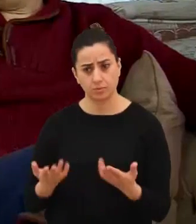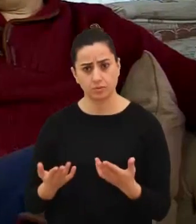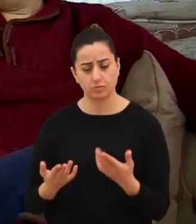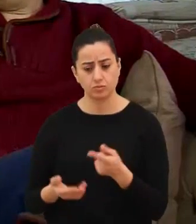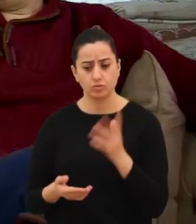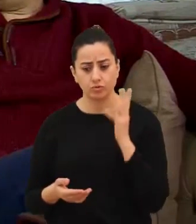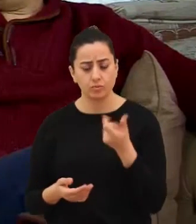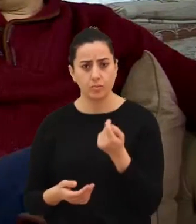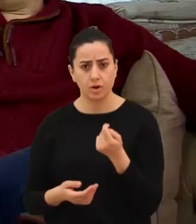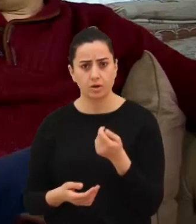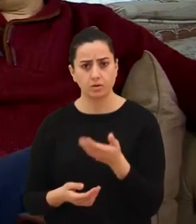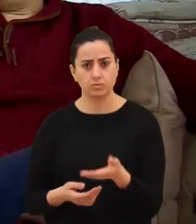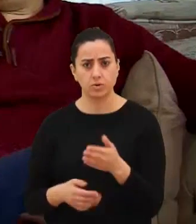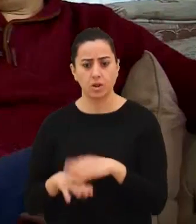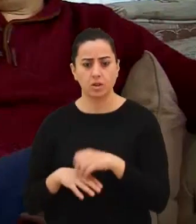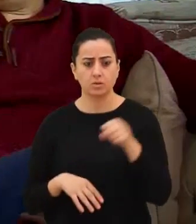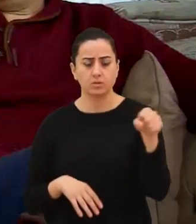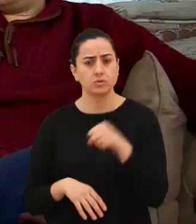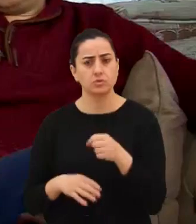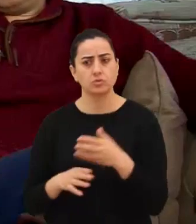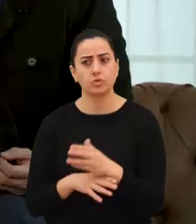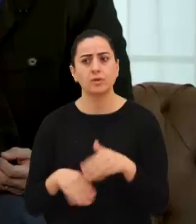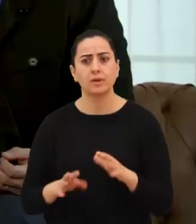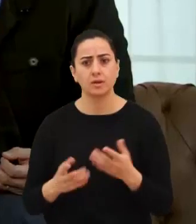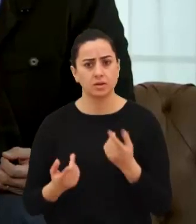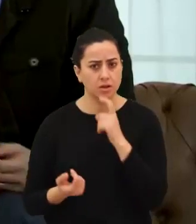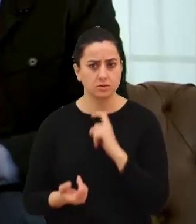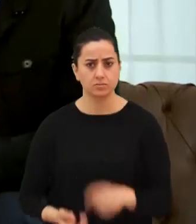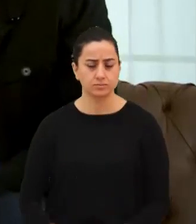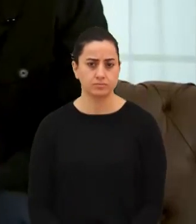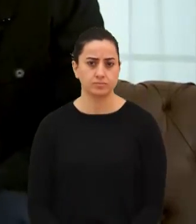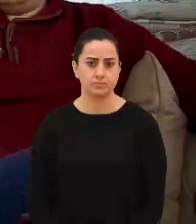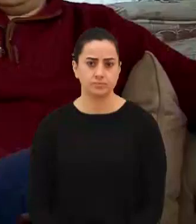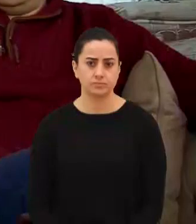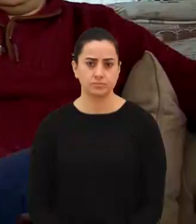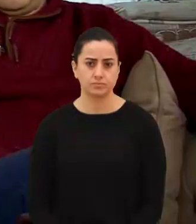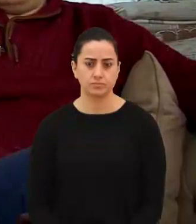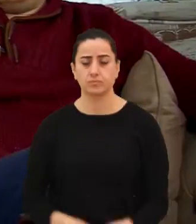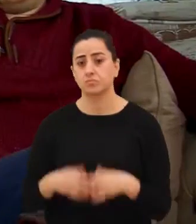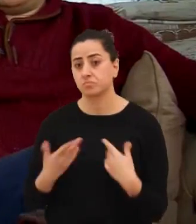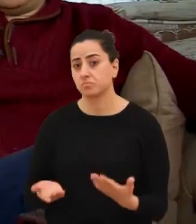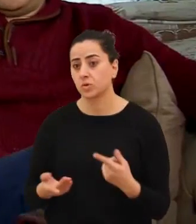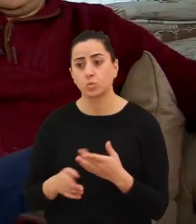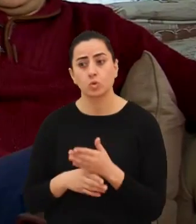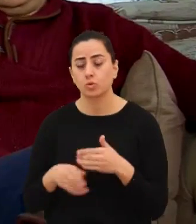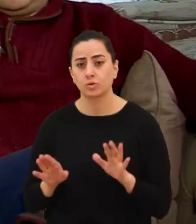kadar parayı böyle elden transfer etmek doğru bir şey mi? Değil. Yani legal